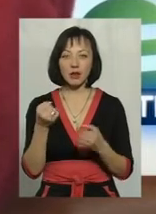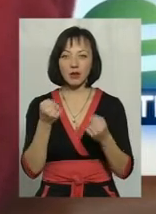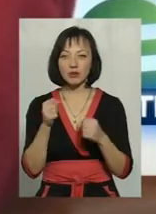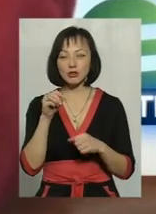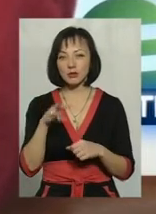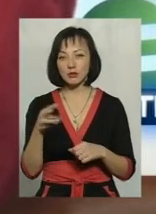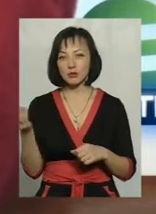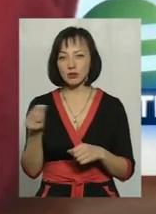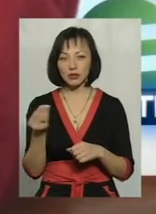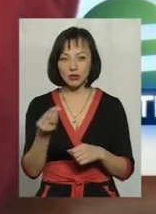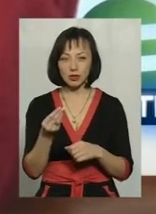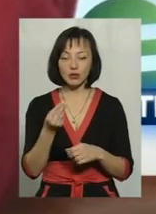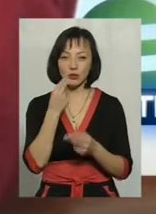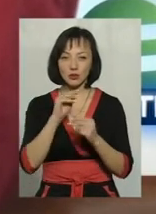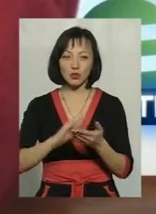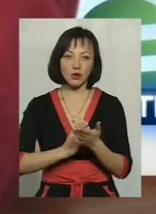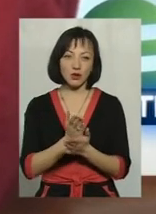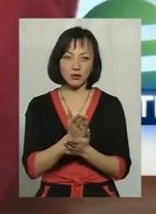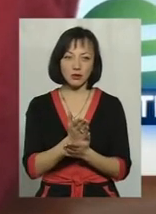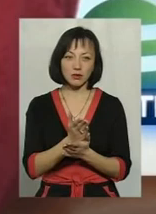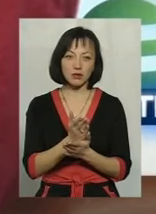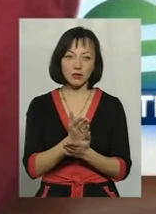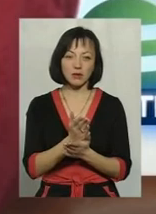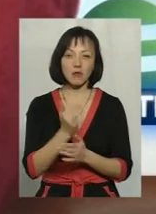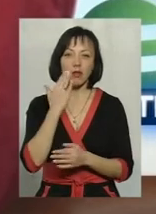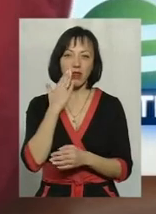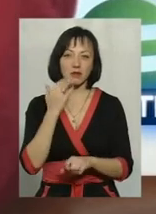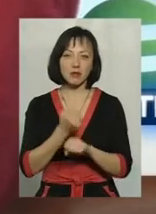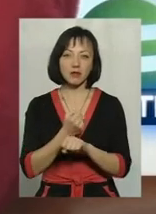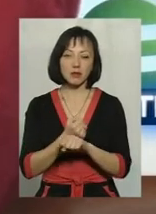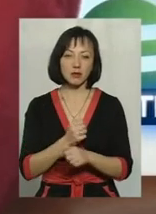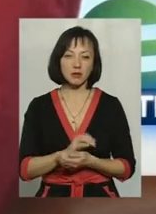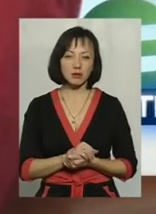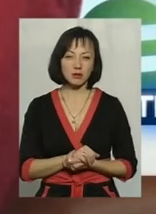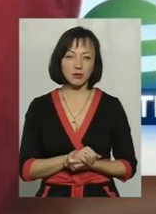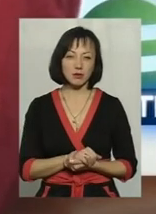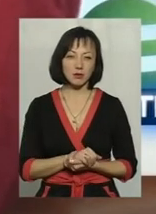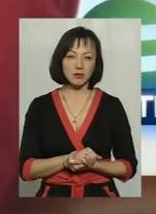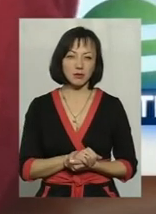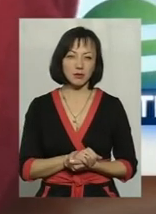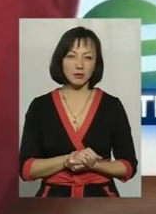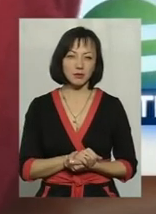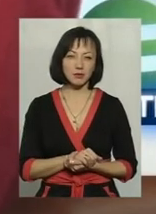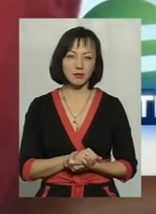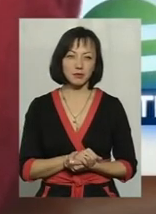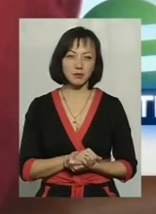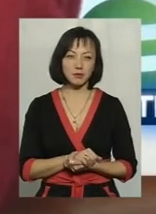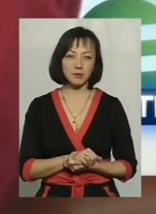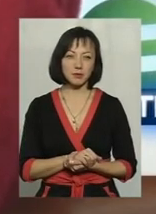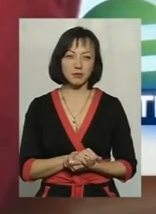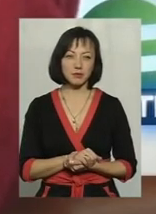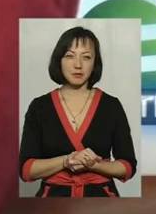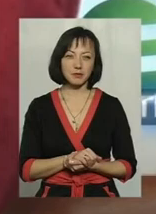градуси, 40-42 і дуже качество, але на самогоне від молдавського спирту. Документи підтверджуючі невозможно, тому що це